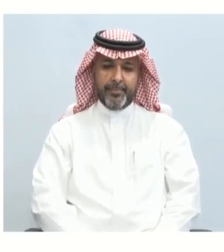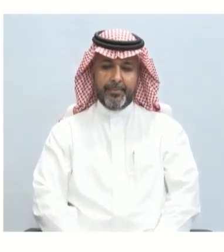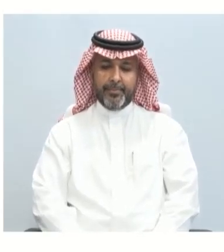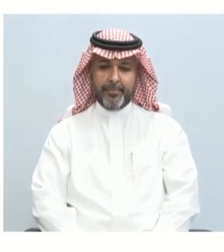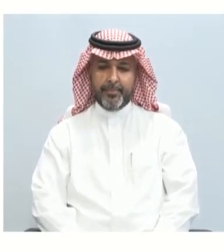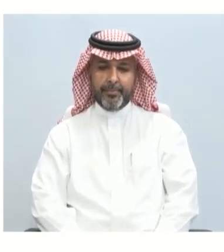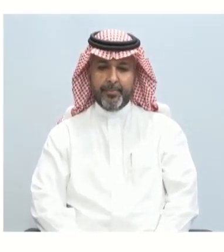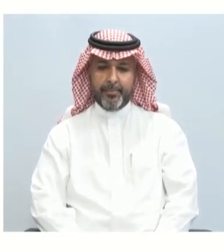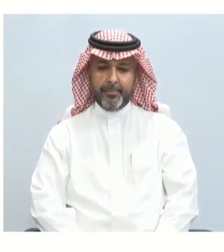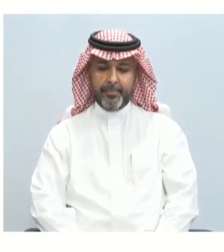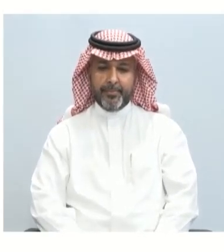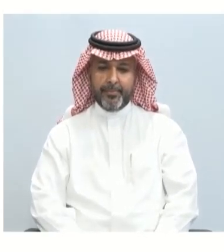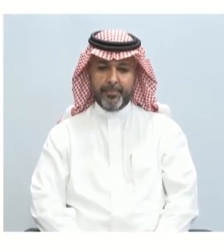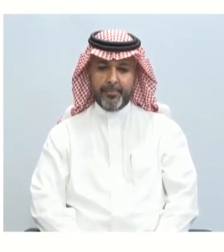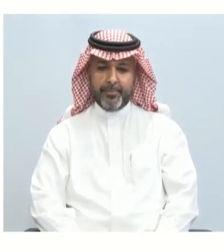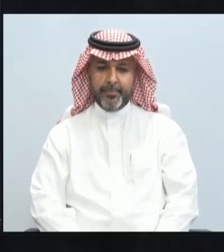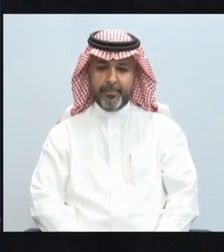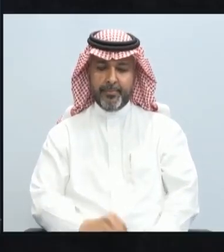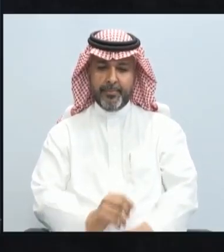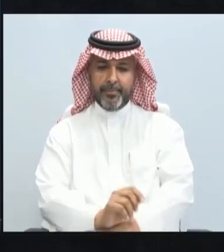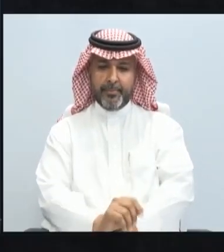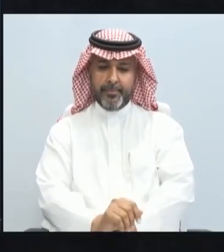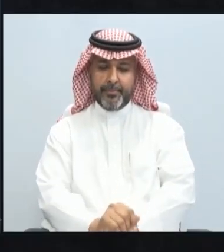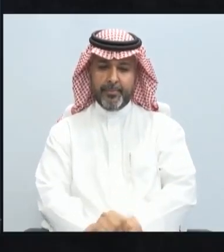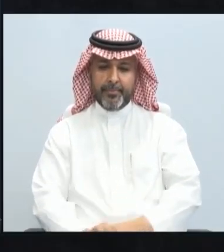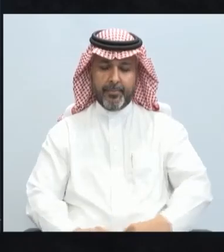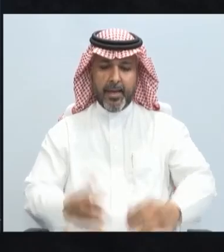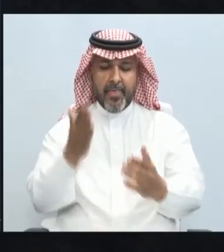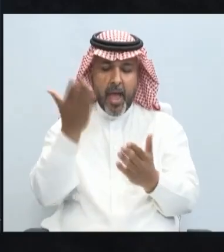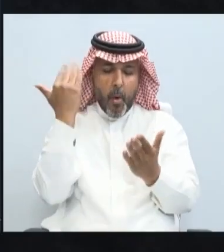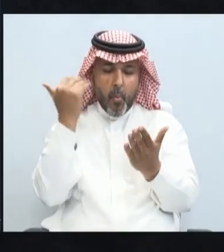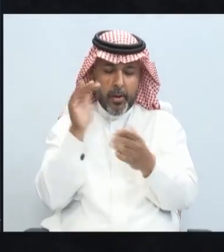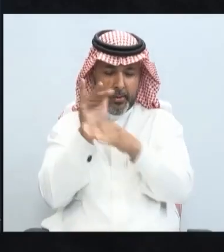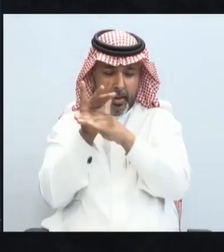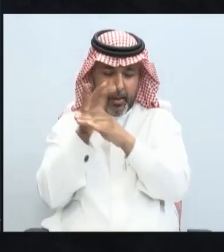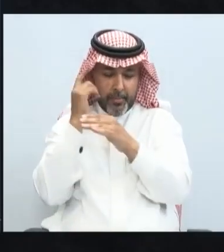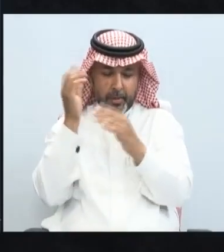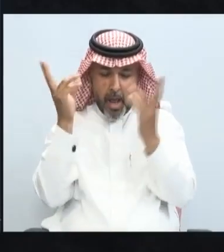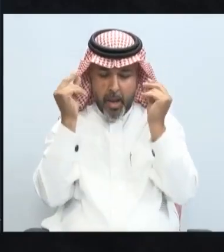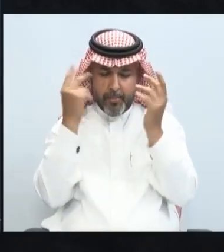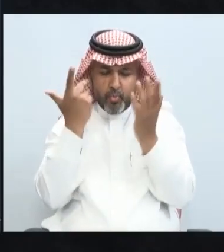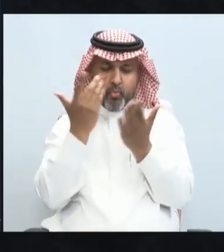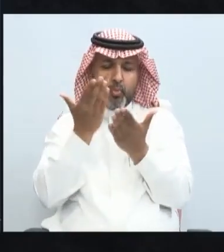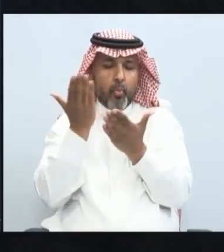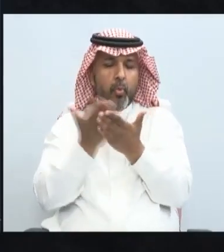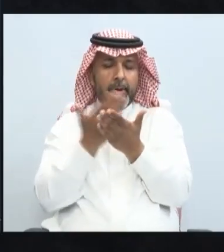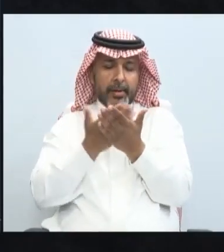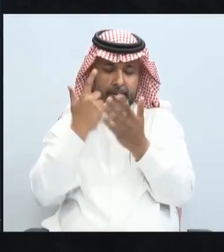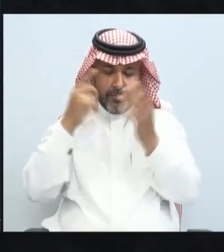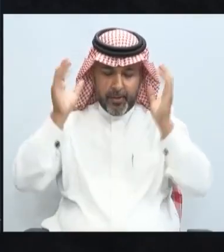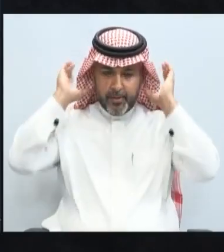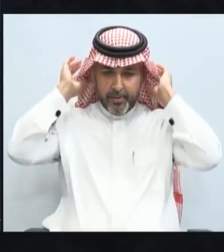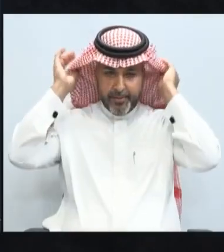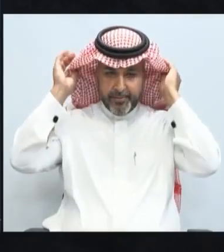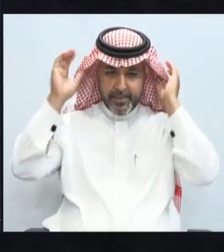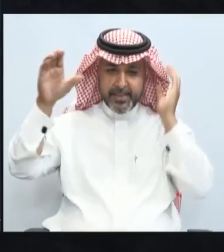المثلثيه بيانيا تكلمنا عن تمثيل داله الساين وداله الكوساين وقلنا ان داله الساين مجالها هو مجموعه